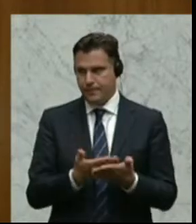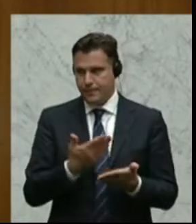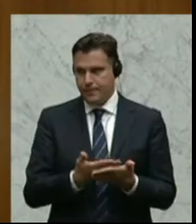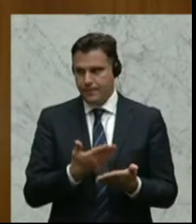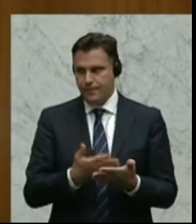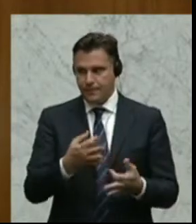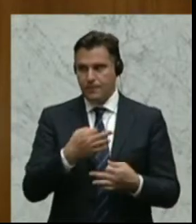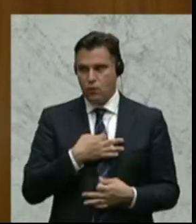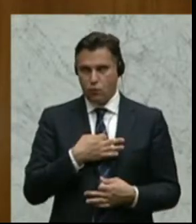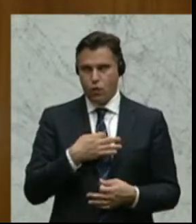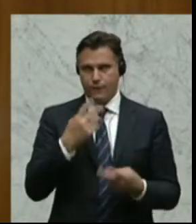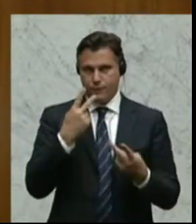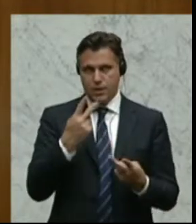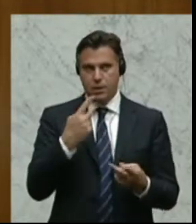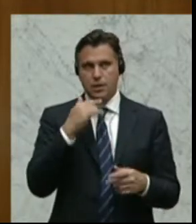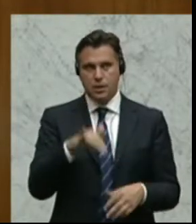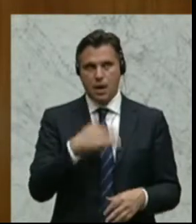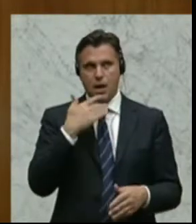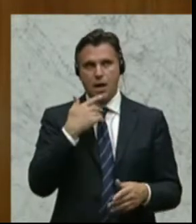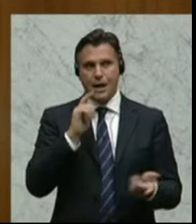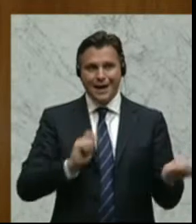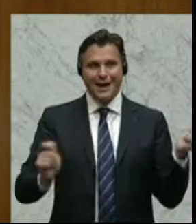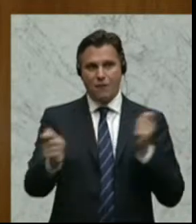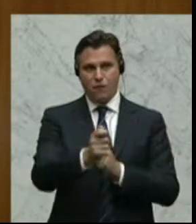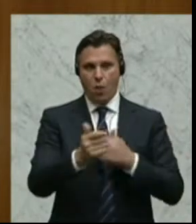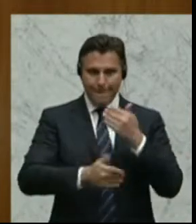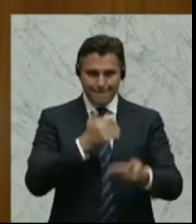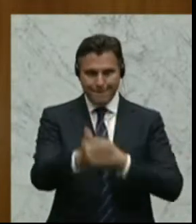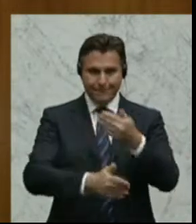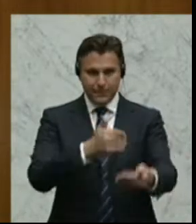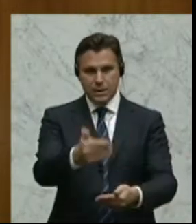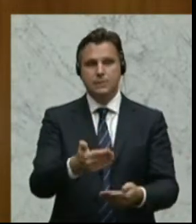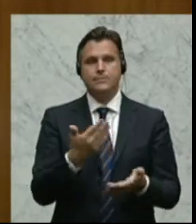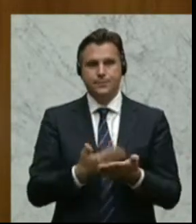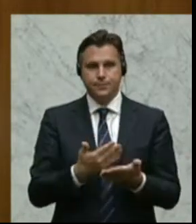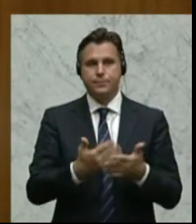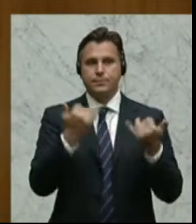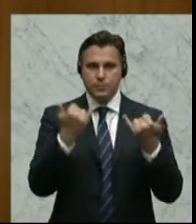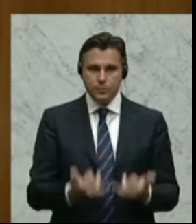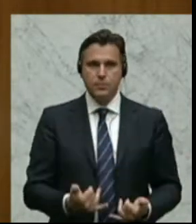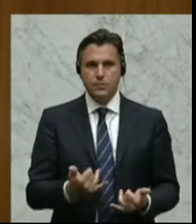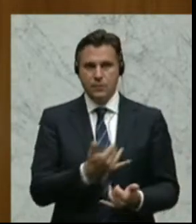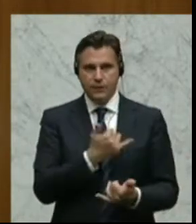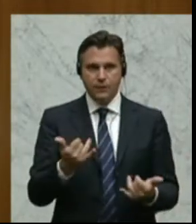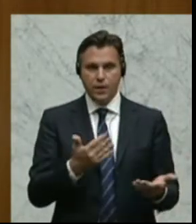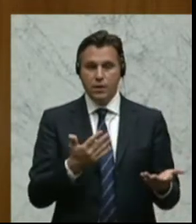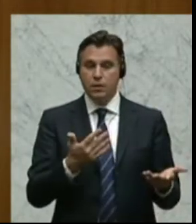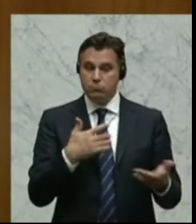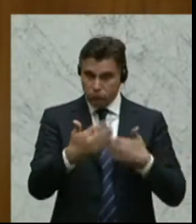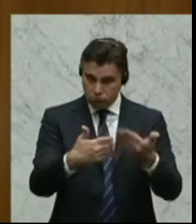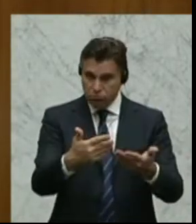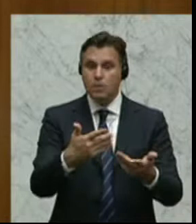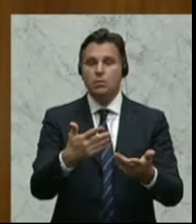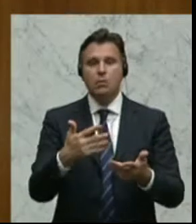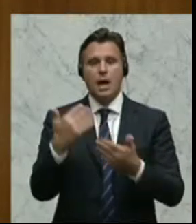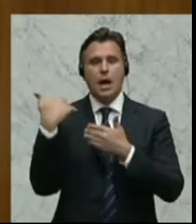eher diese Reformen angegangen werden, desto früher haben wir einen Spielraum für eine Steuerentlastung. Und nur